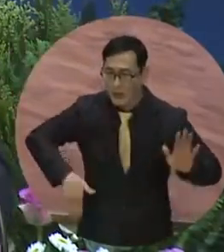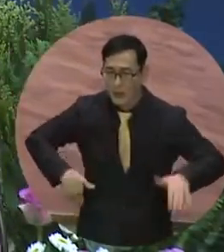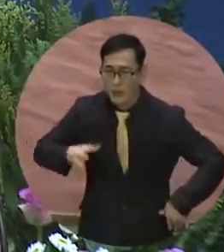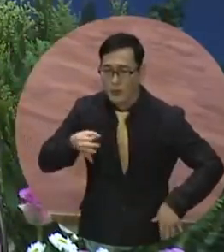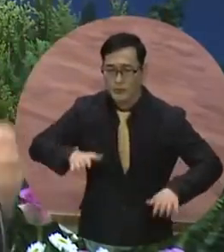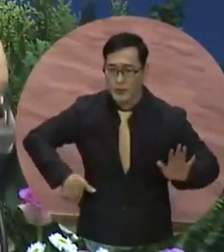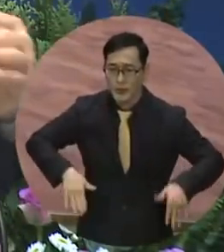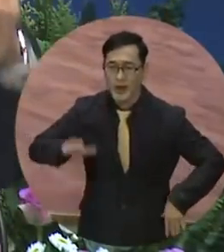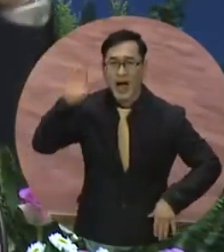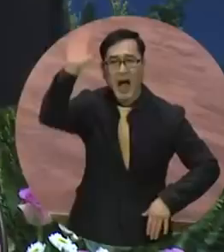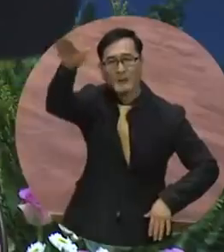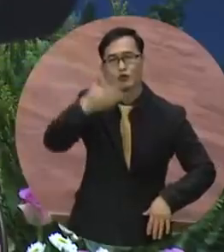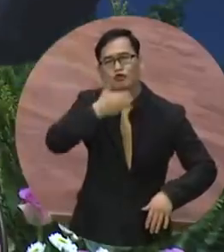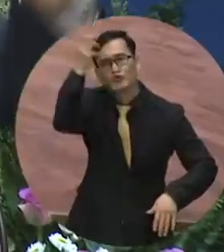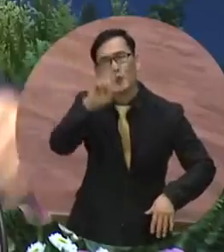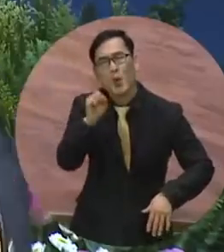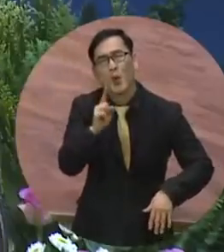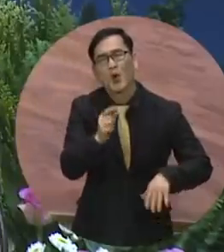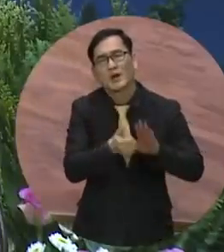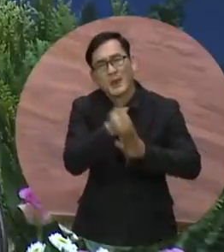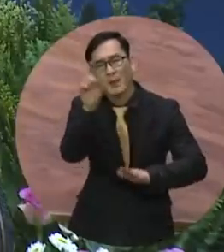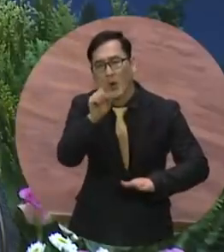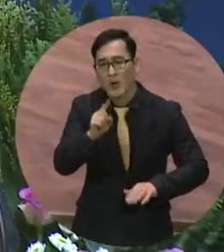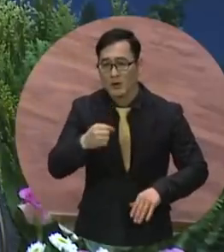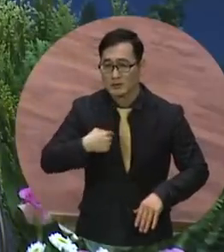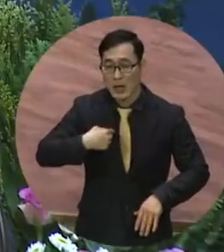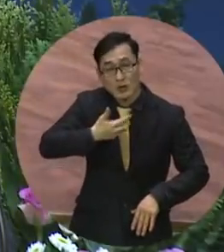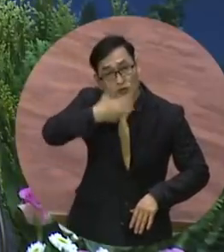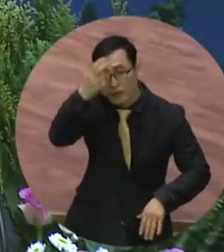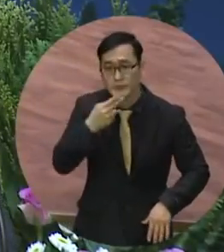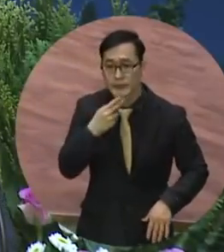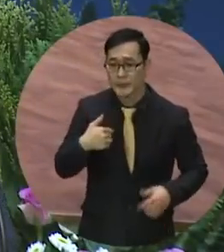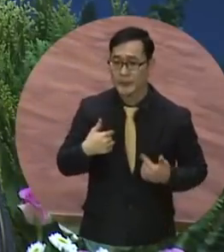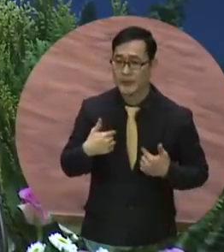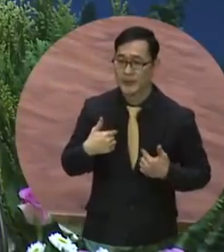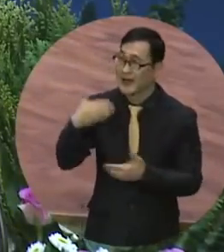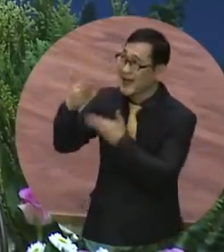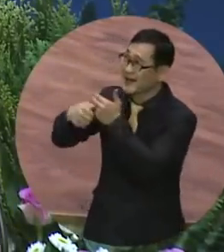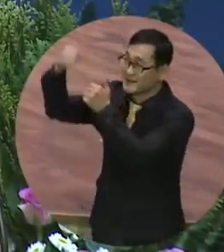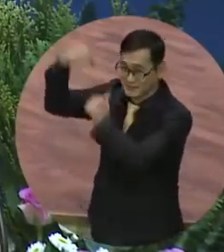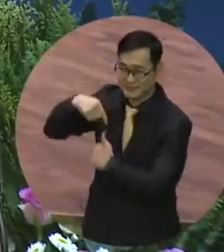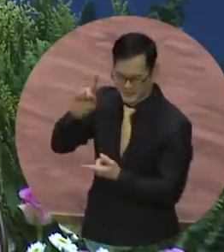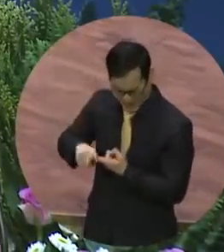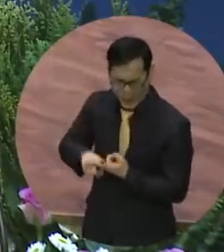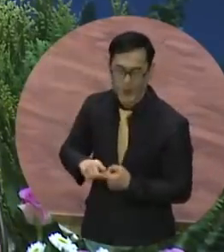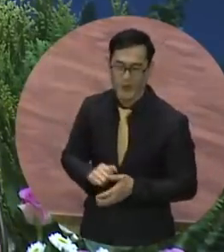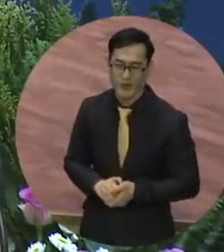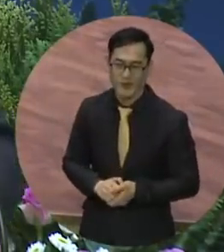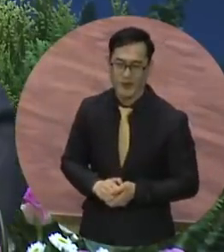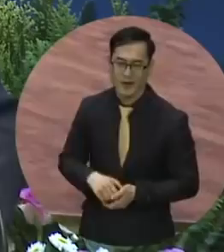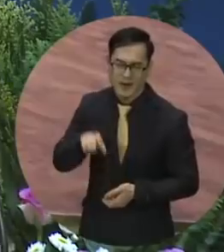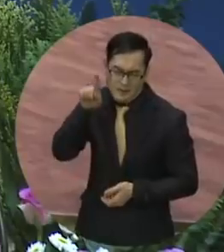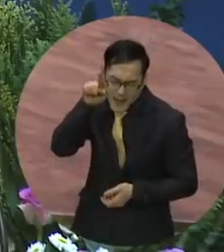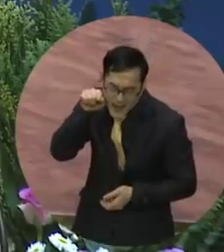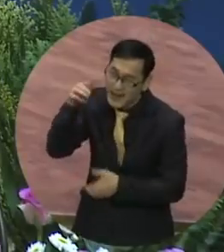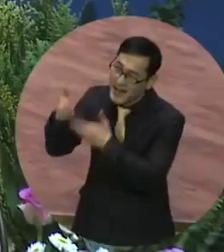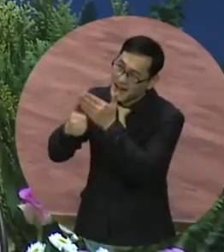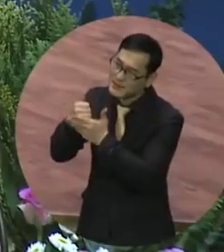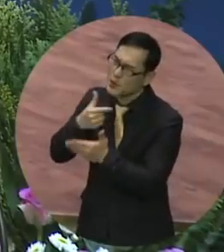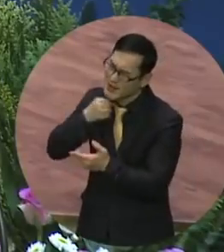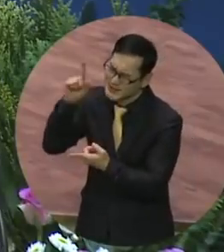앞으로 뭐가 될 것이고 뭐 난 앞으로 몇 년 후에 나 그런 거 보면 신기해. 그런 거 없어요. 하루하루 최선을 다해